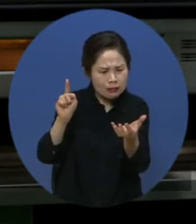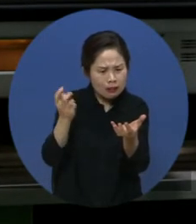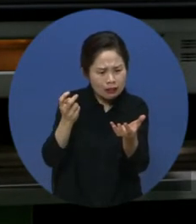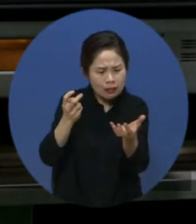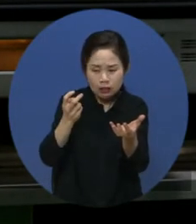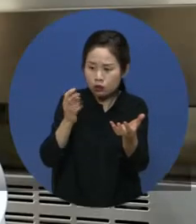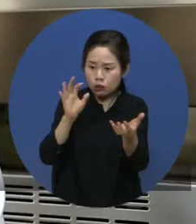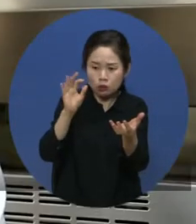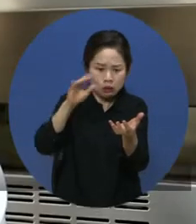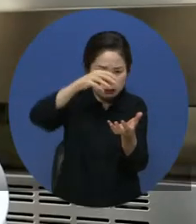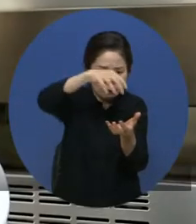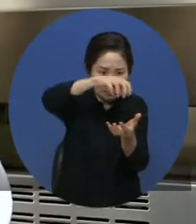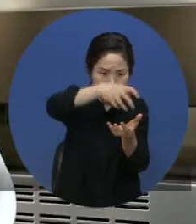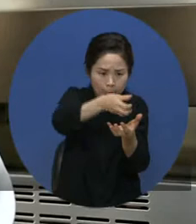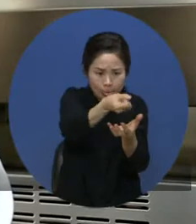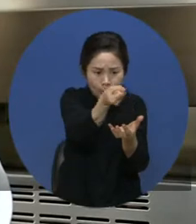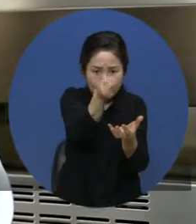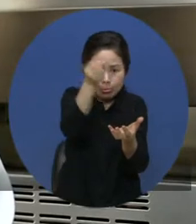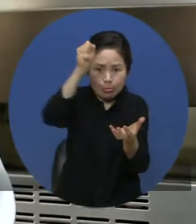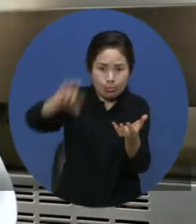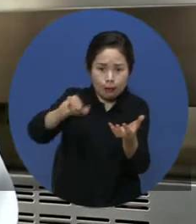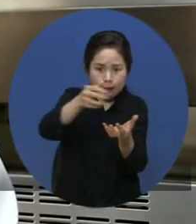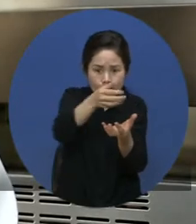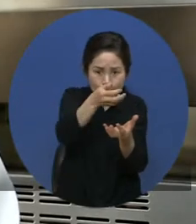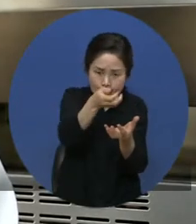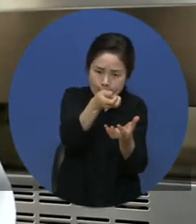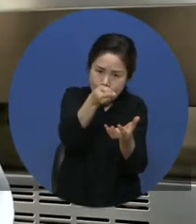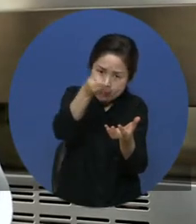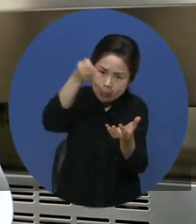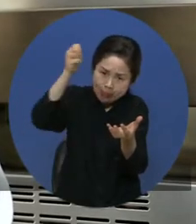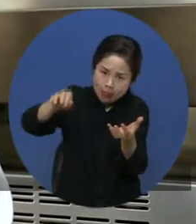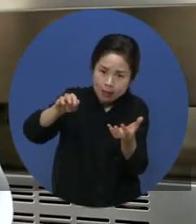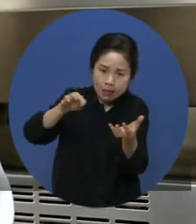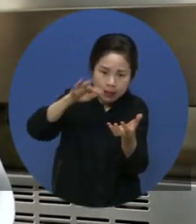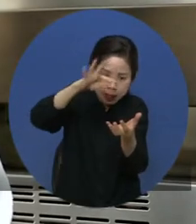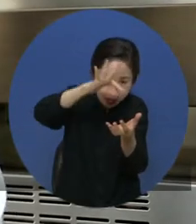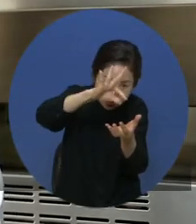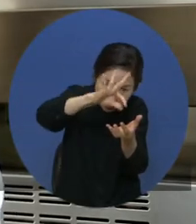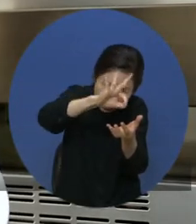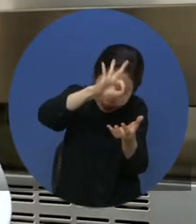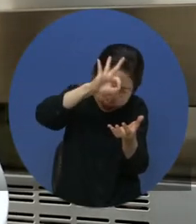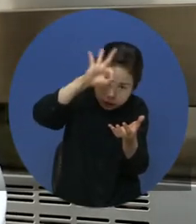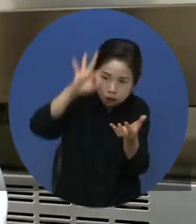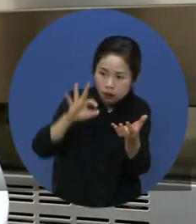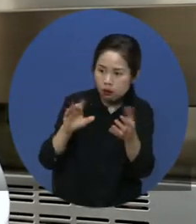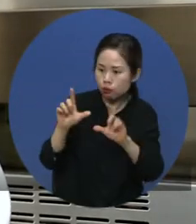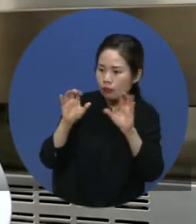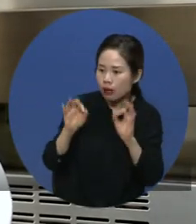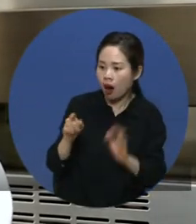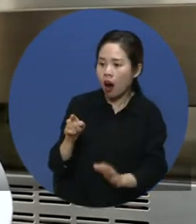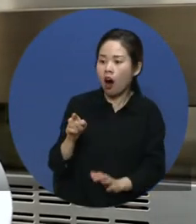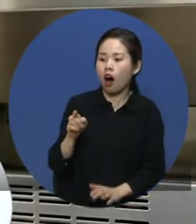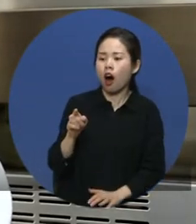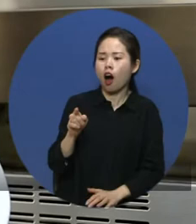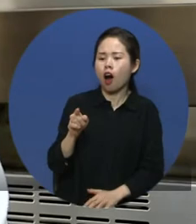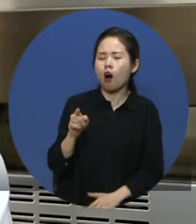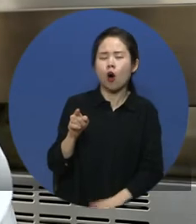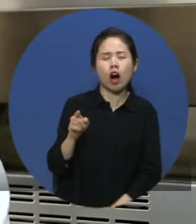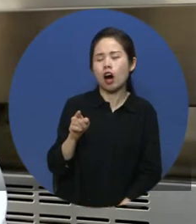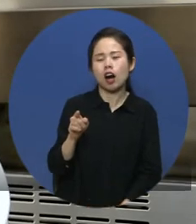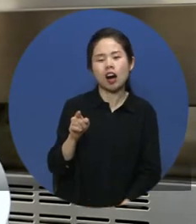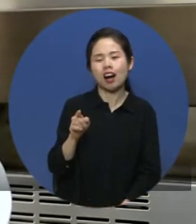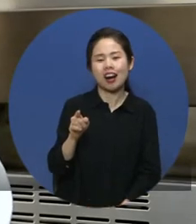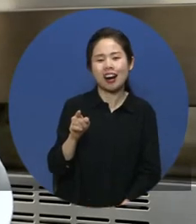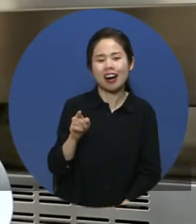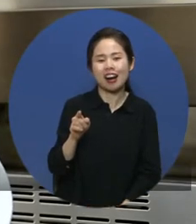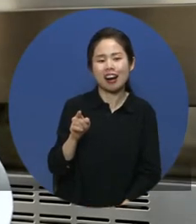모습을 볼 때, 물 1g을 꺼내기 위해서 손으로 집어내는 그 모습을 볼 때 정말 그 모습을